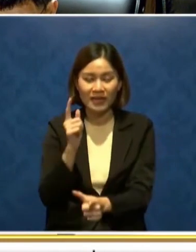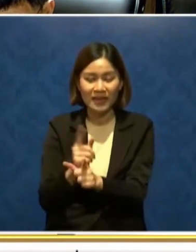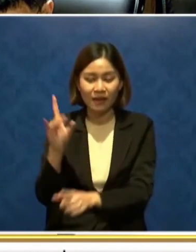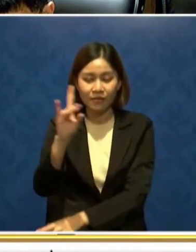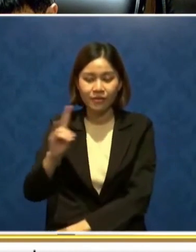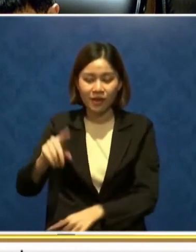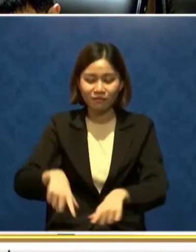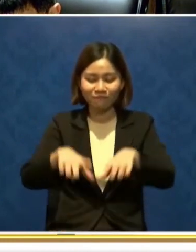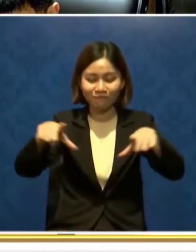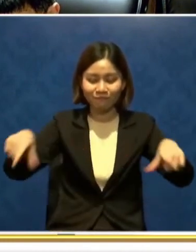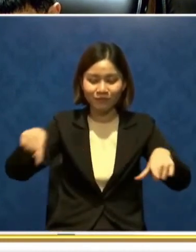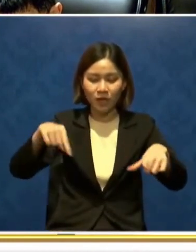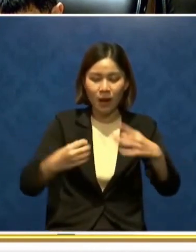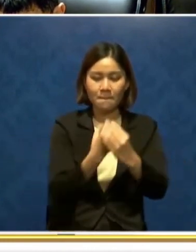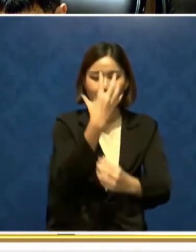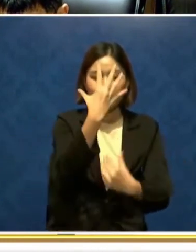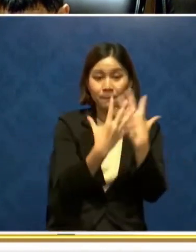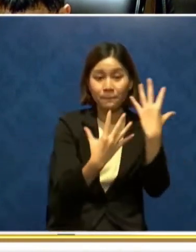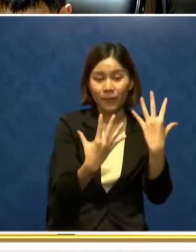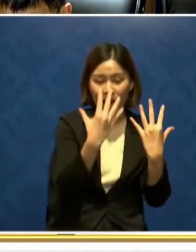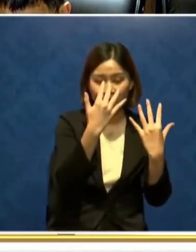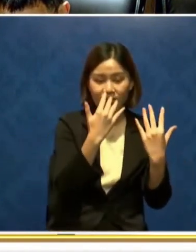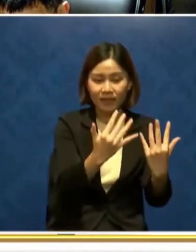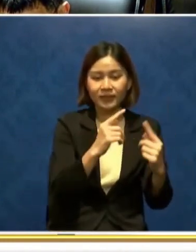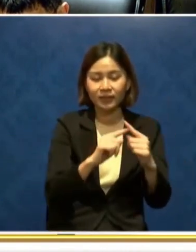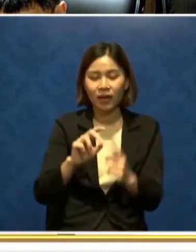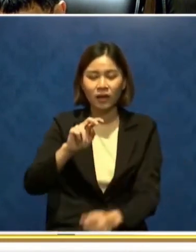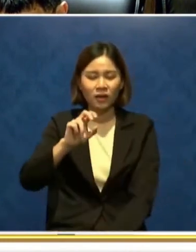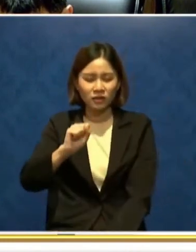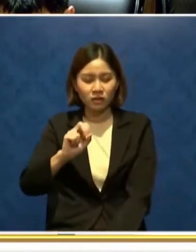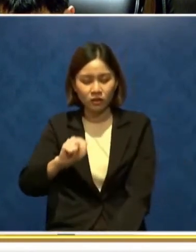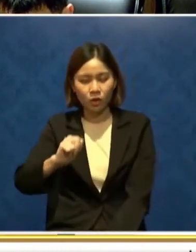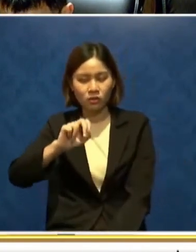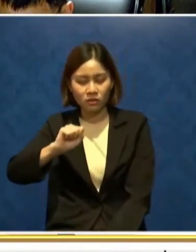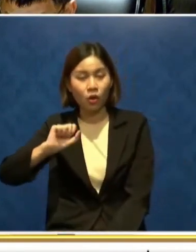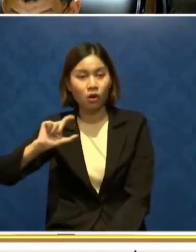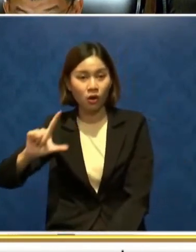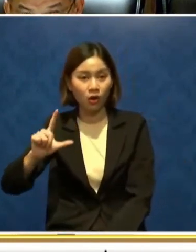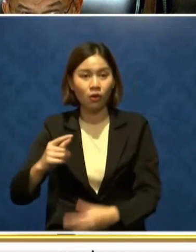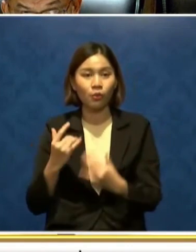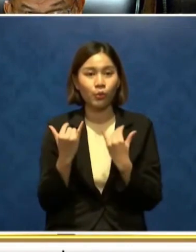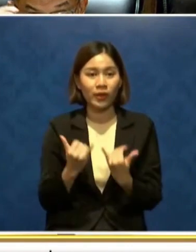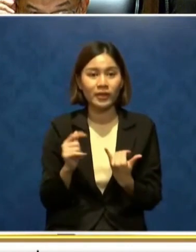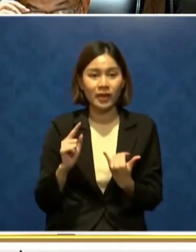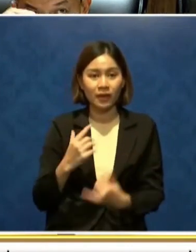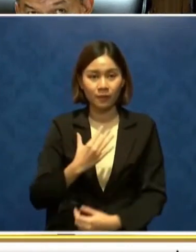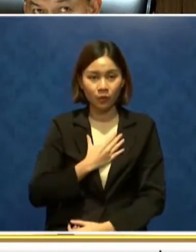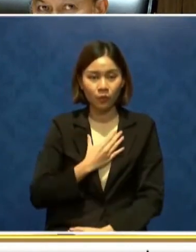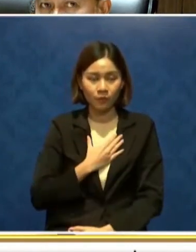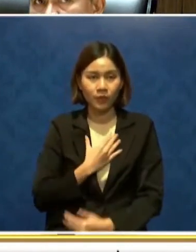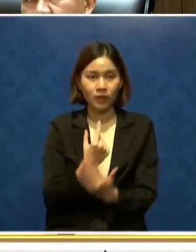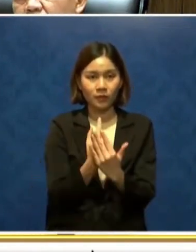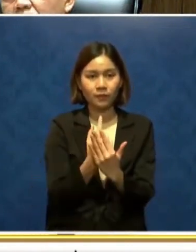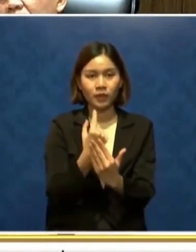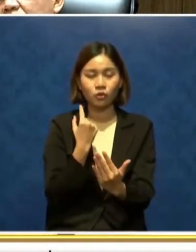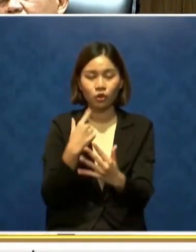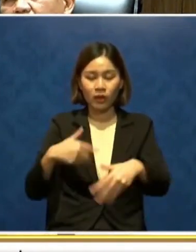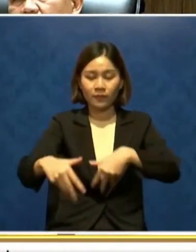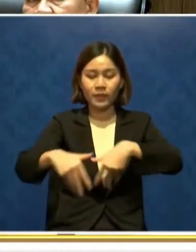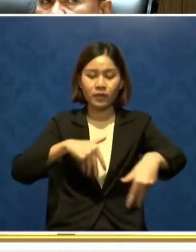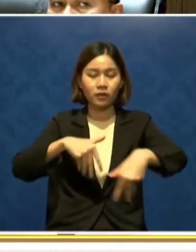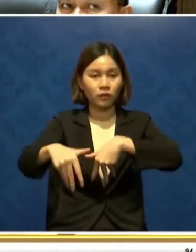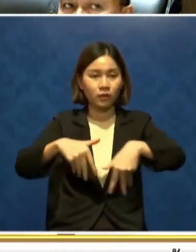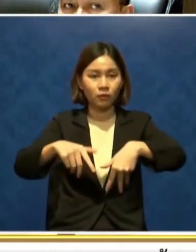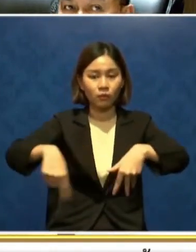นะครับป่าชายเลนนะครับแล้วก็ที่นศรเพราะฉะนั้นแล้ววันนี้นะครับผมเองในฐานะเป็นตัวแทนของพี่น้องประชาชน